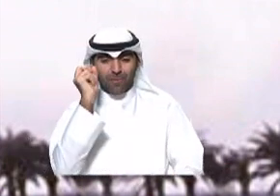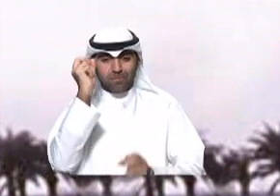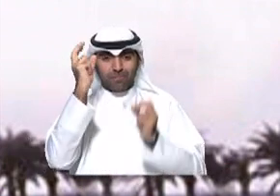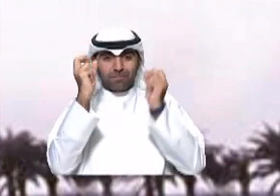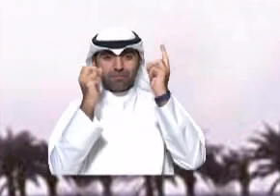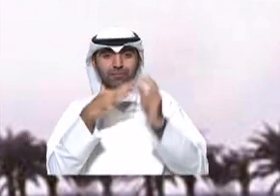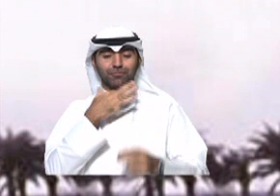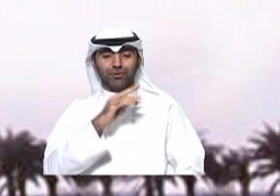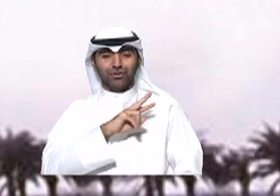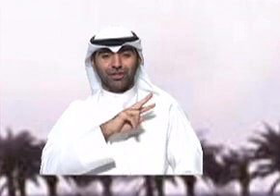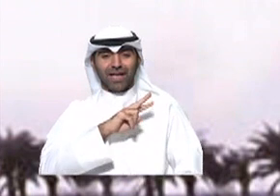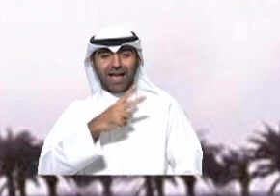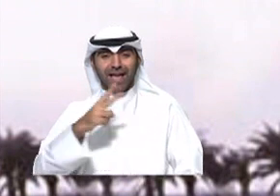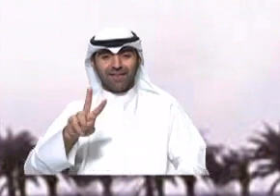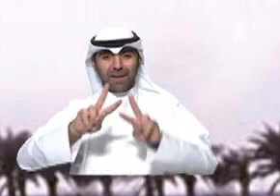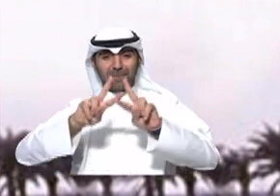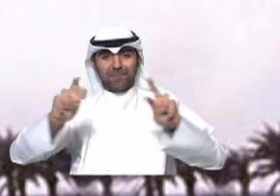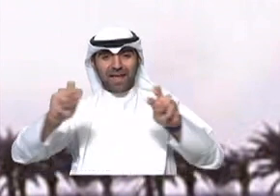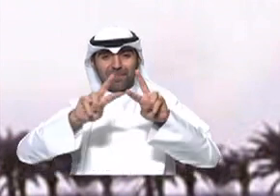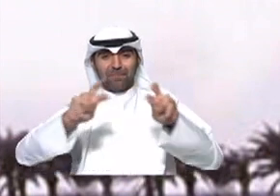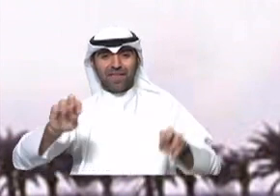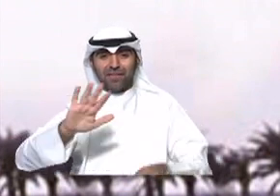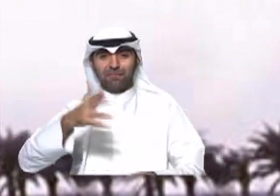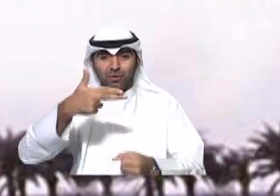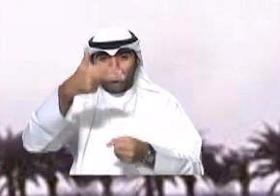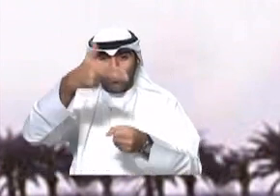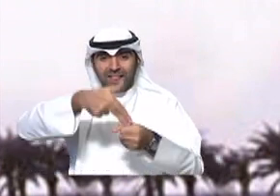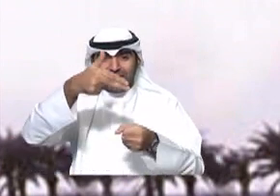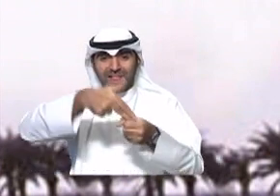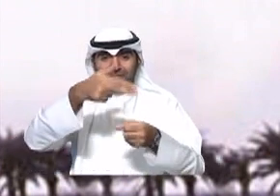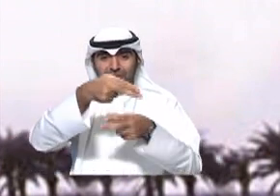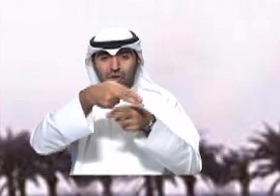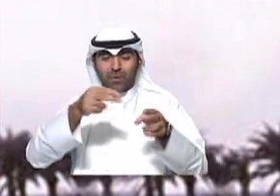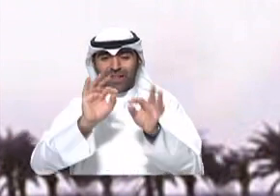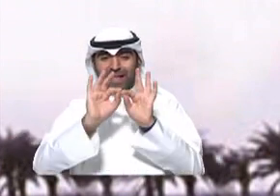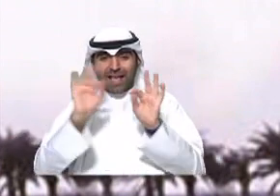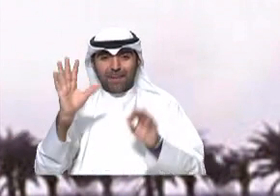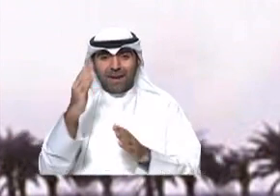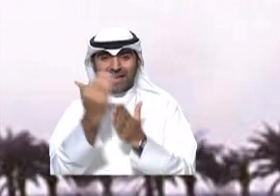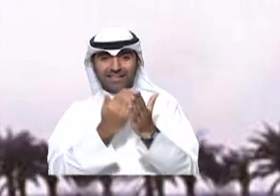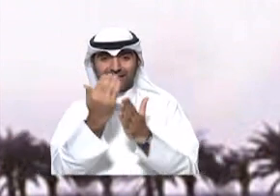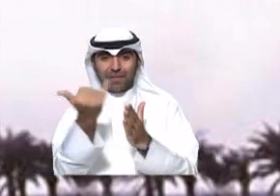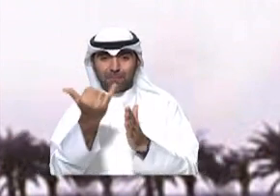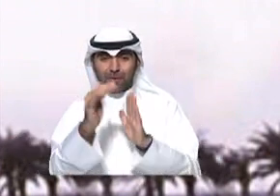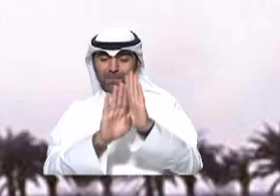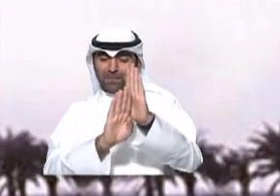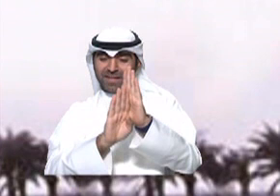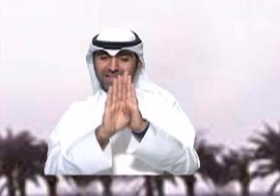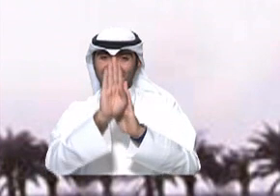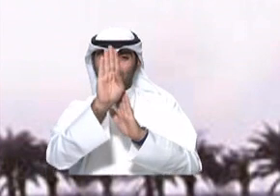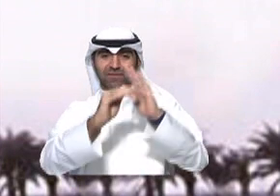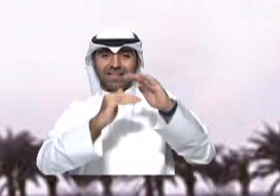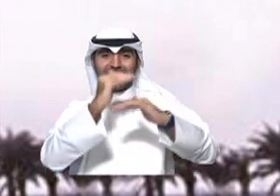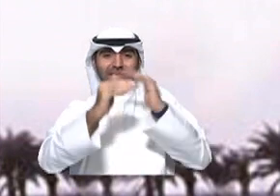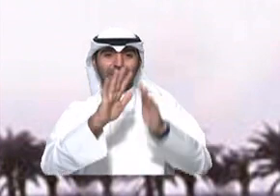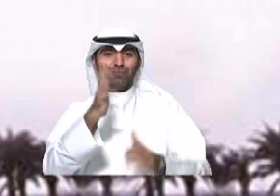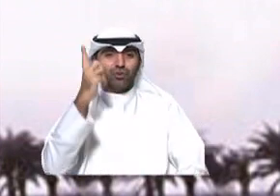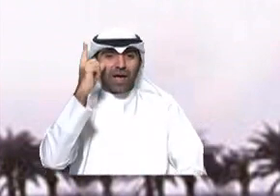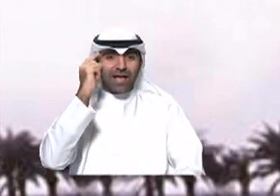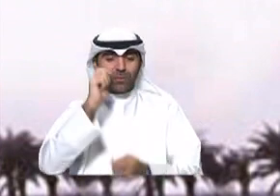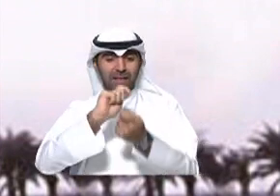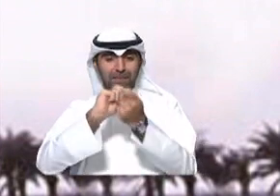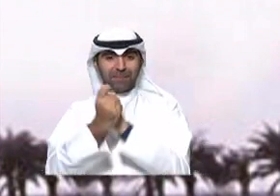للصناعة البترولية، فضلا عن الاستفادة من تطبيق مبدأ الاقتصاد الدائري للكربون كوسيلة للحد من